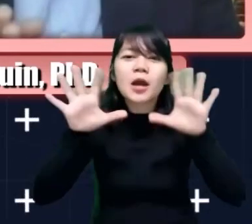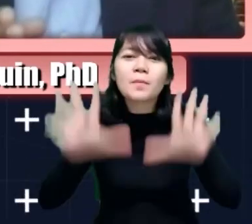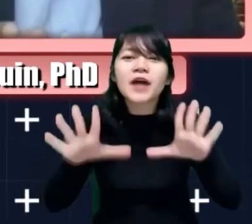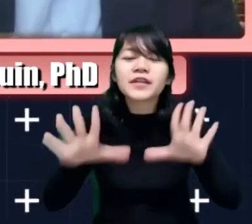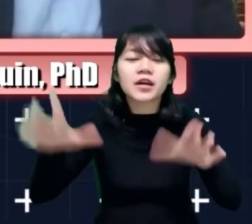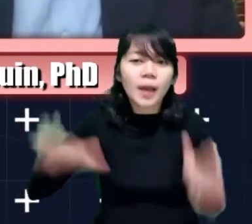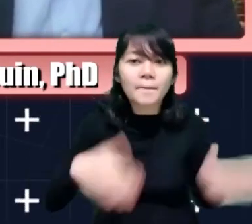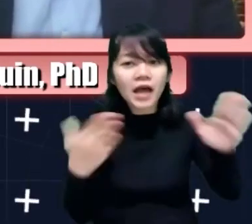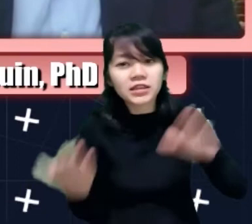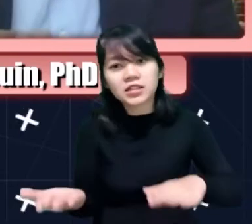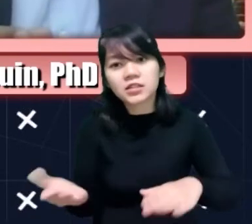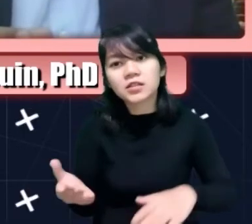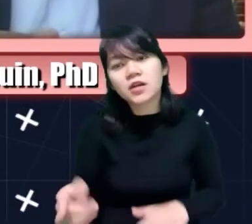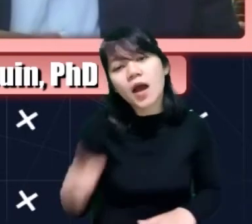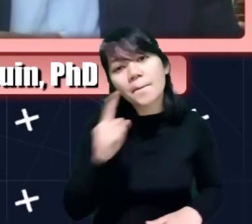karena mereka